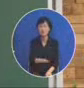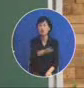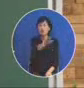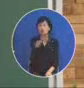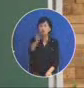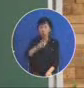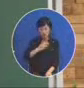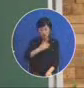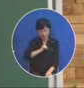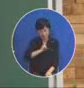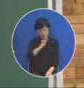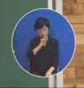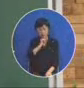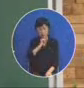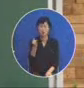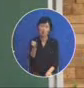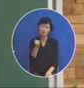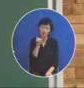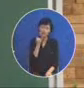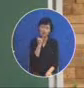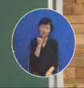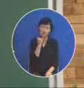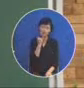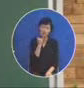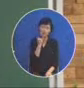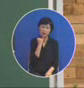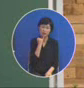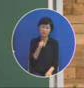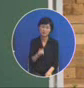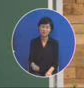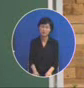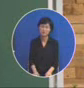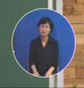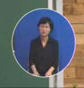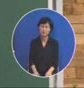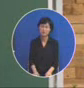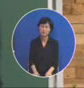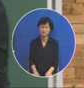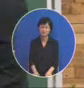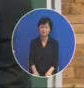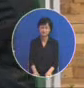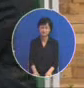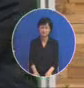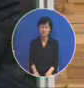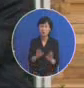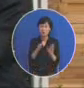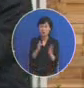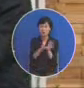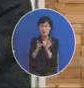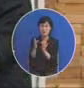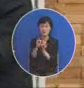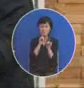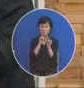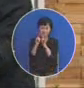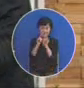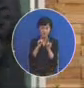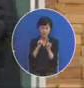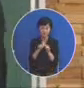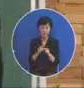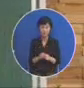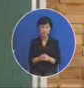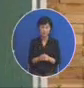가난해도 괜찮아요. 막을 수 없어요. It doesn't matter how poor you are because it cannot be stopped. 오늘 예수님 말씀하셨습니다.